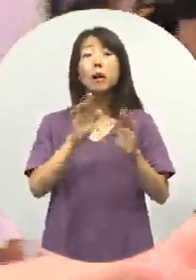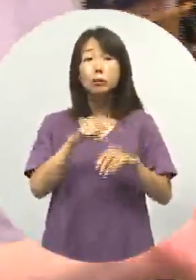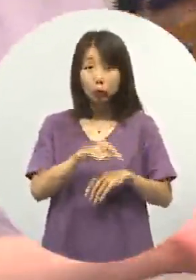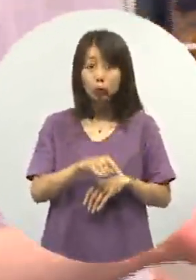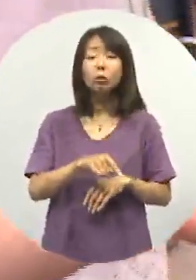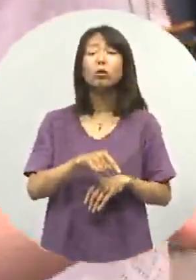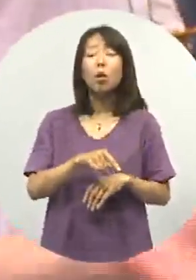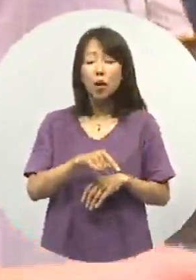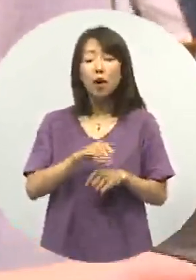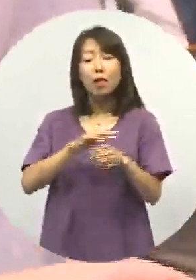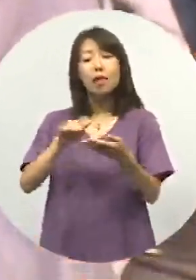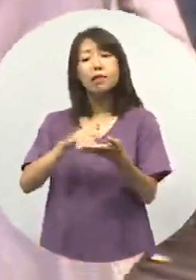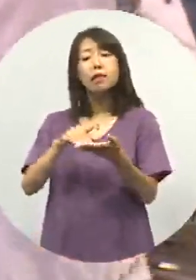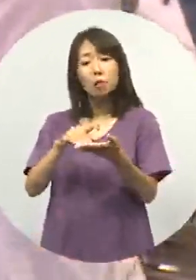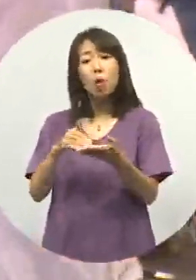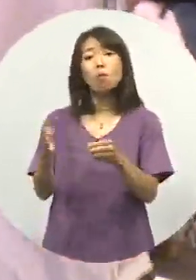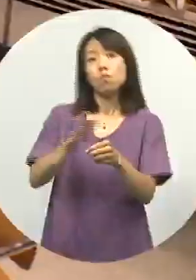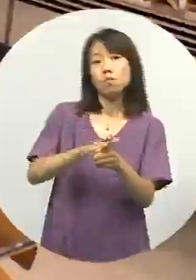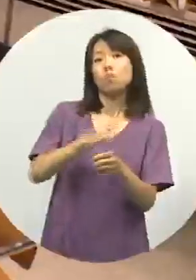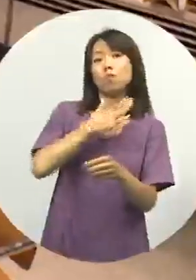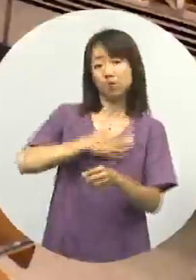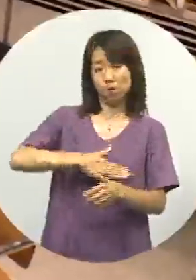示もそれの一環として。